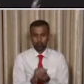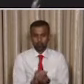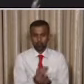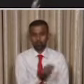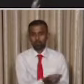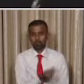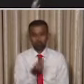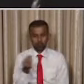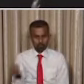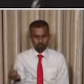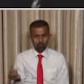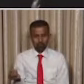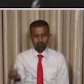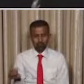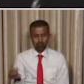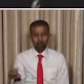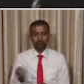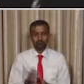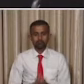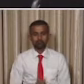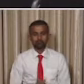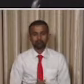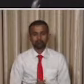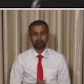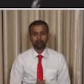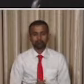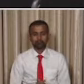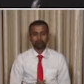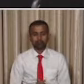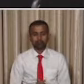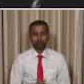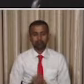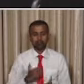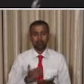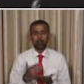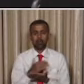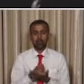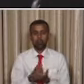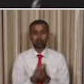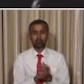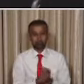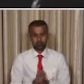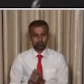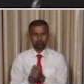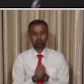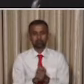දීම සඳහා කටයුතු කරනවා. ඒ නිසා අපි සියලු දෙනා එකතු වෙලා